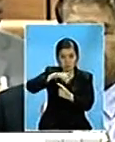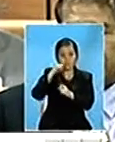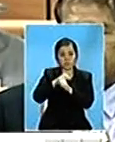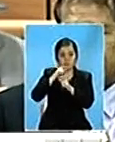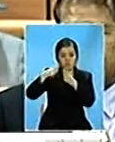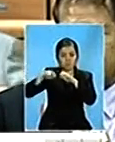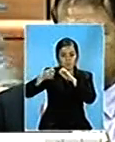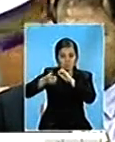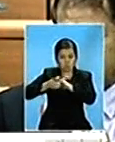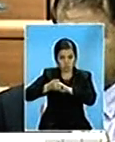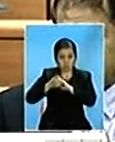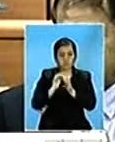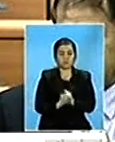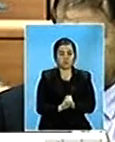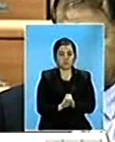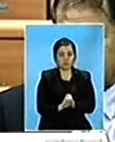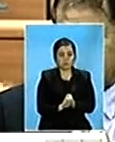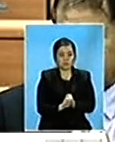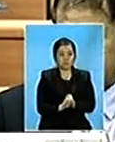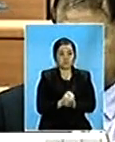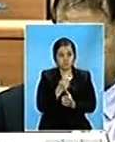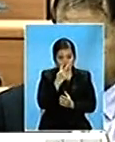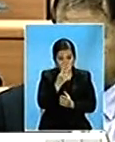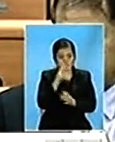ซึ่งเรื่องนี้ผมถือว่าเป็นเรื่องทันส